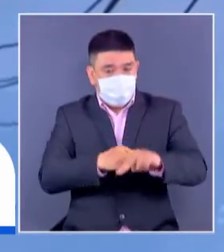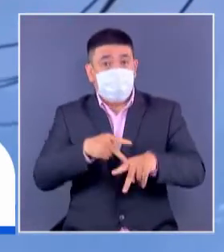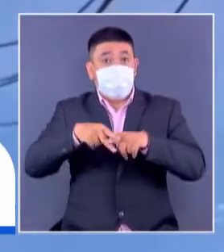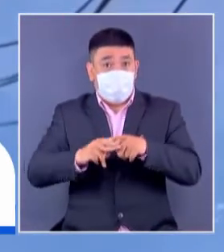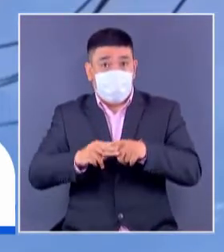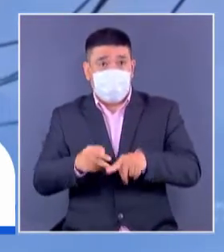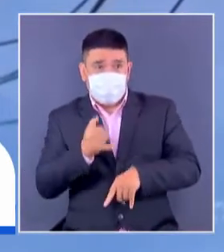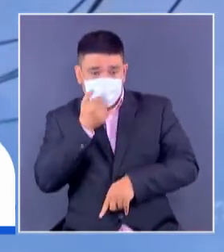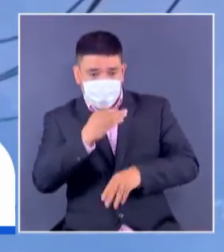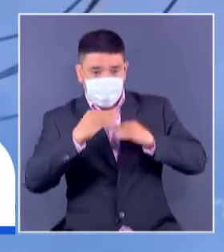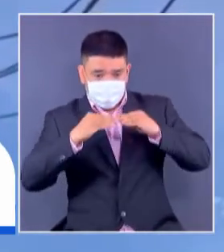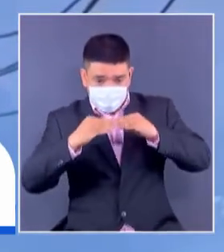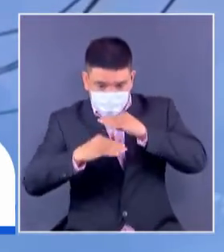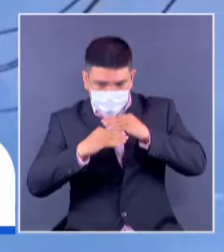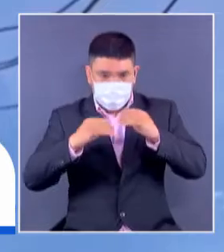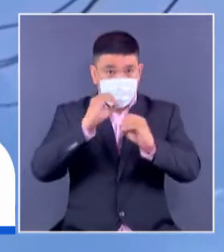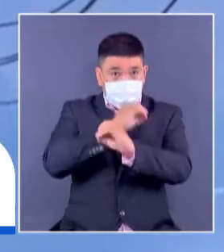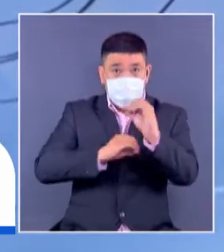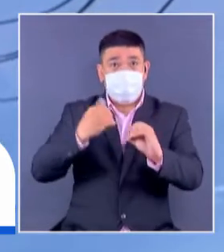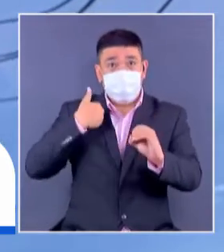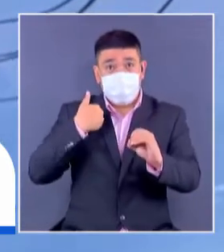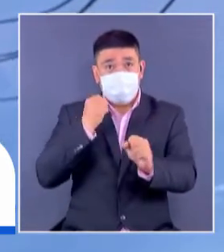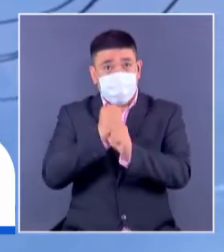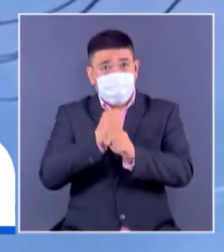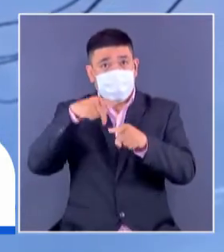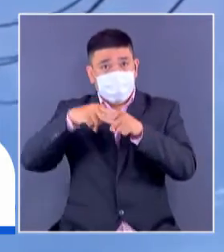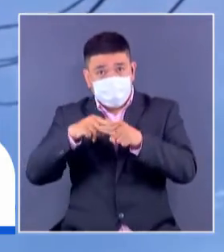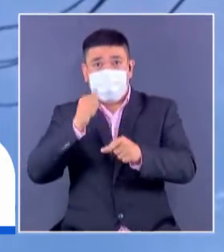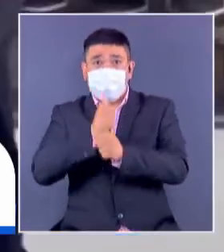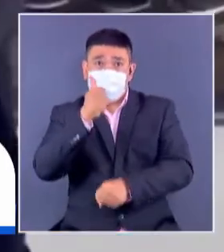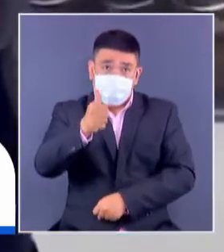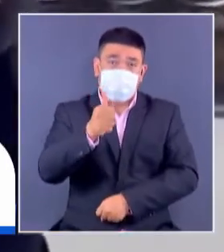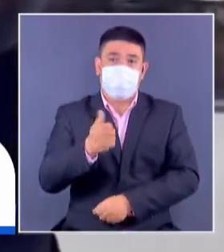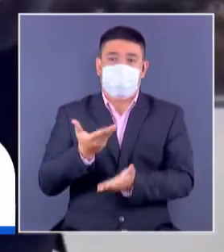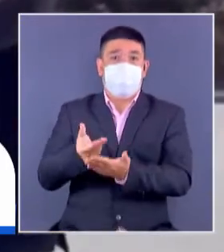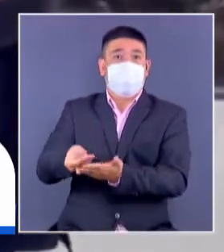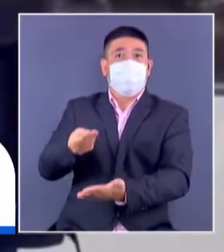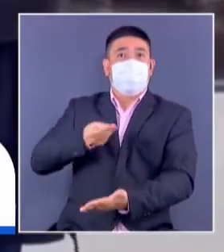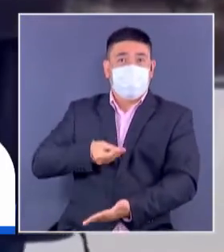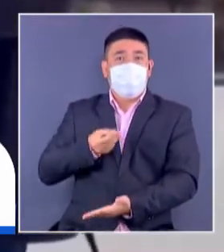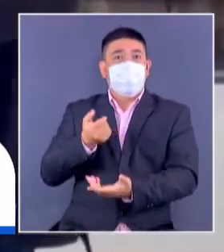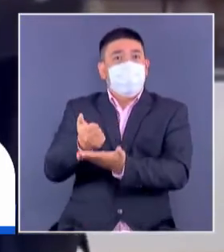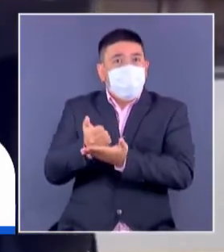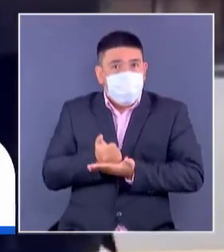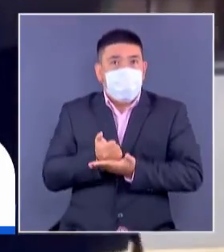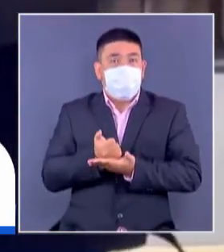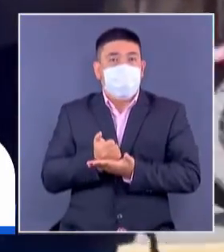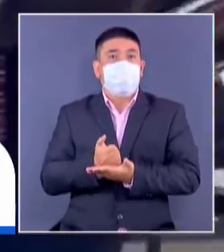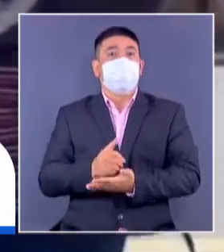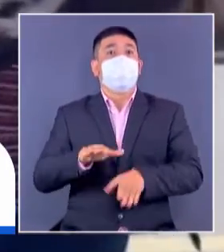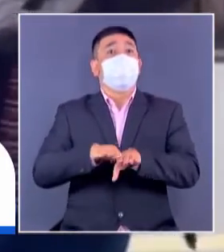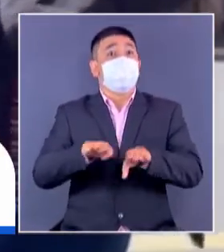างไปสำรวจโครงสร้างอาคารว่ามีความปลอดภัยหรือเปล่านะครับและนอกจากนั้นก็ยังมีการมอบเงินและสิ่งของเพื่อช่วยเหลือในเบื้องต้น